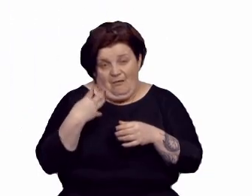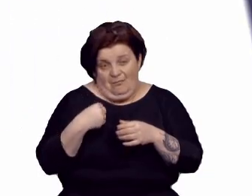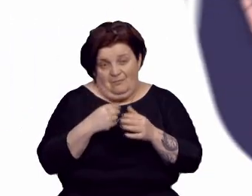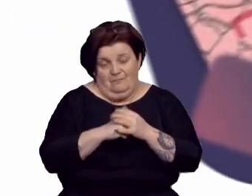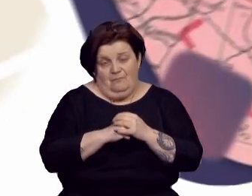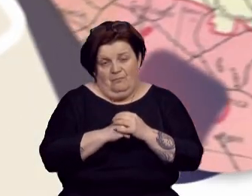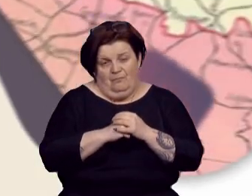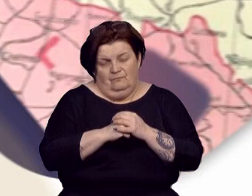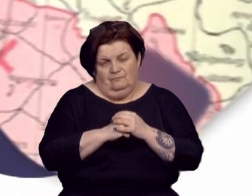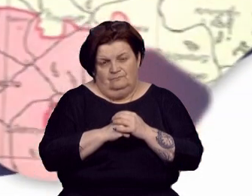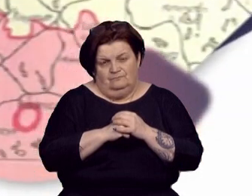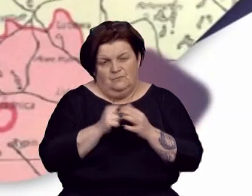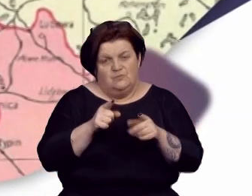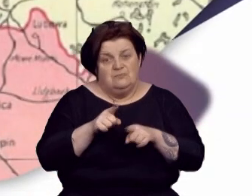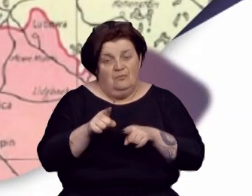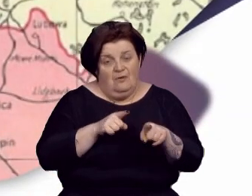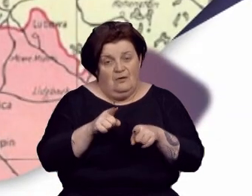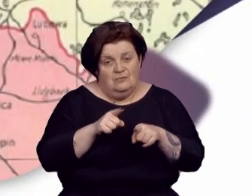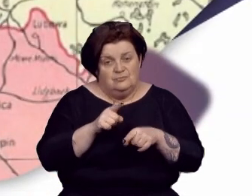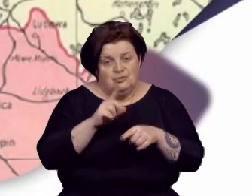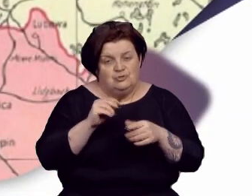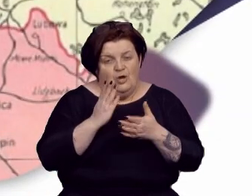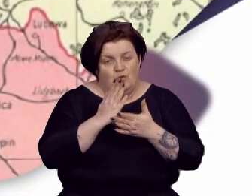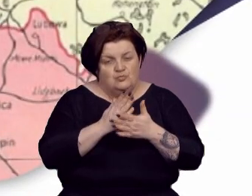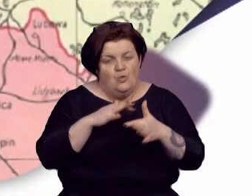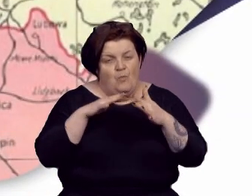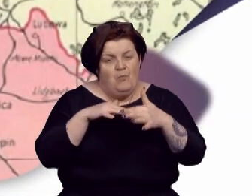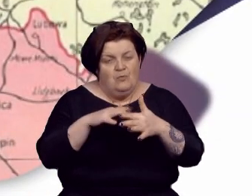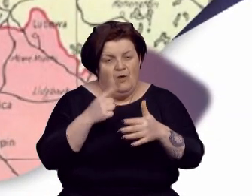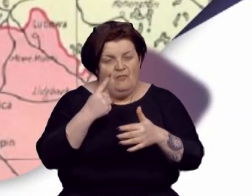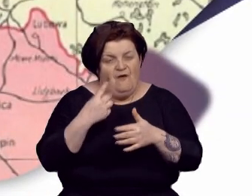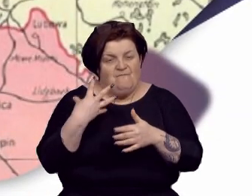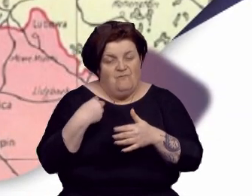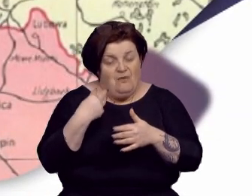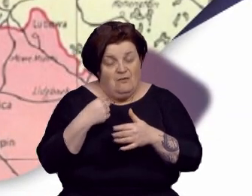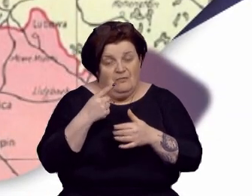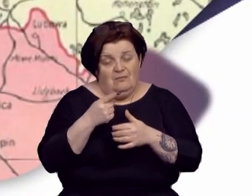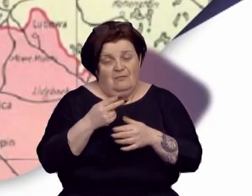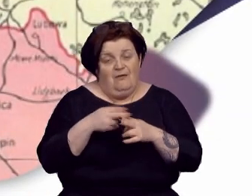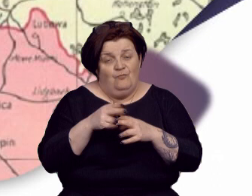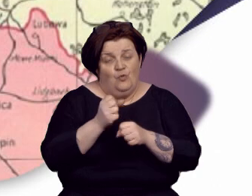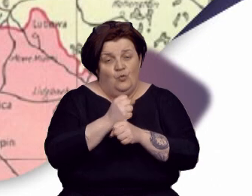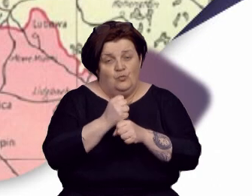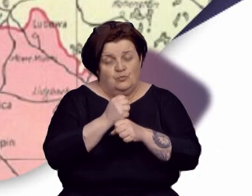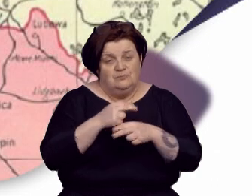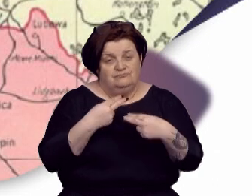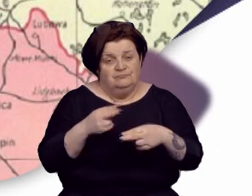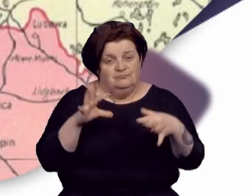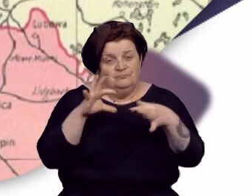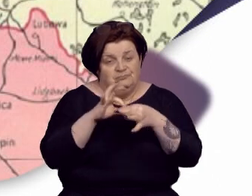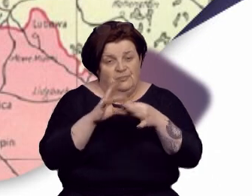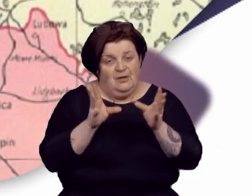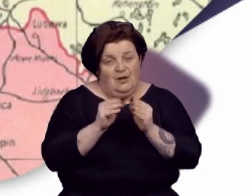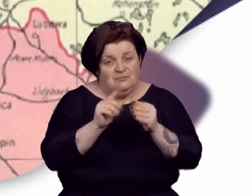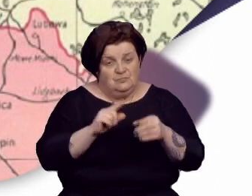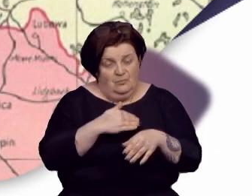tamtych wydarzeń. Oznacza to, że upłynął już ponad wiek, od kiedy Grudziądz ponownie zjednoczył